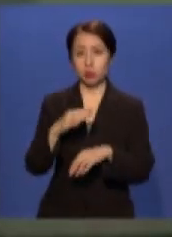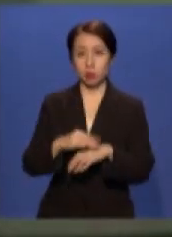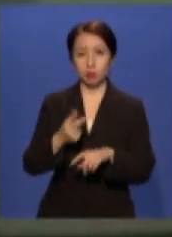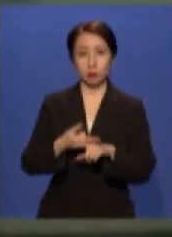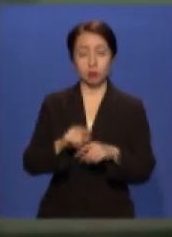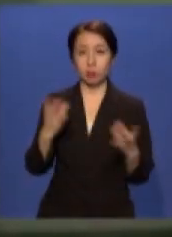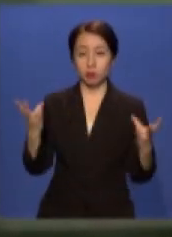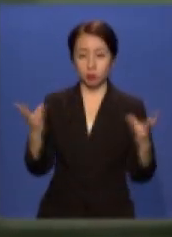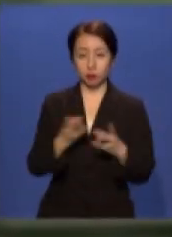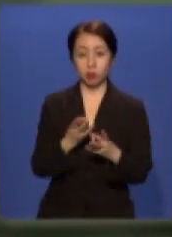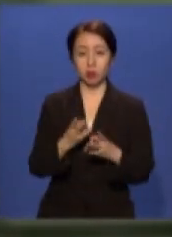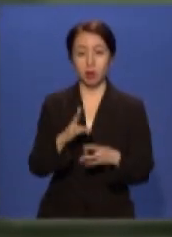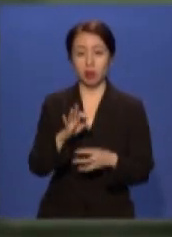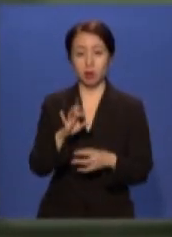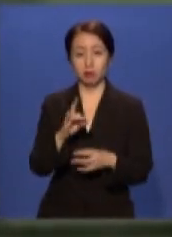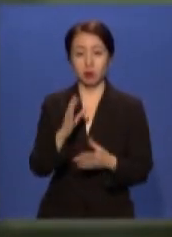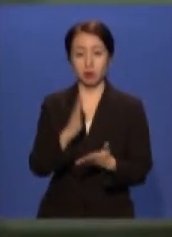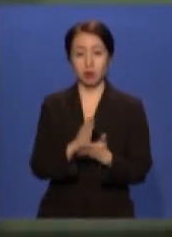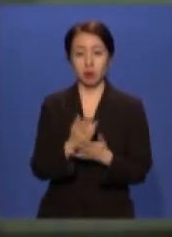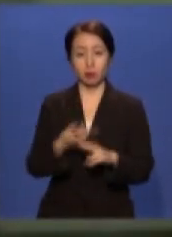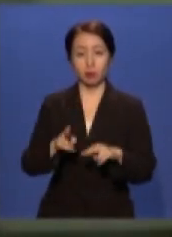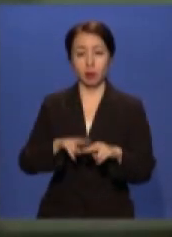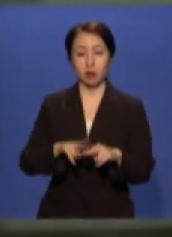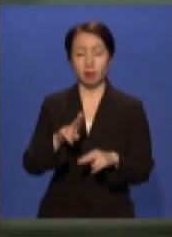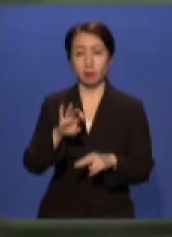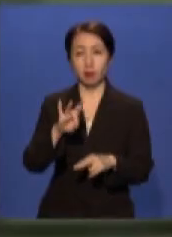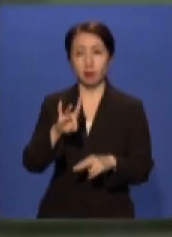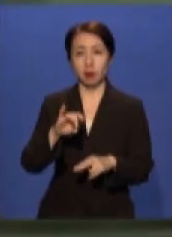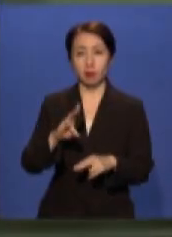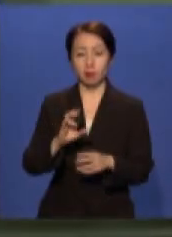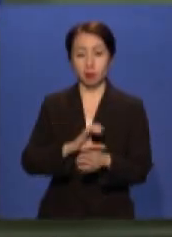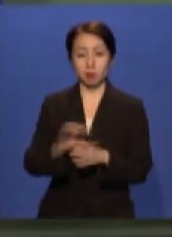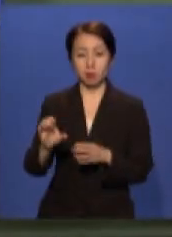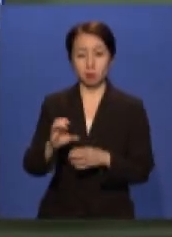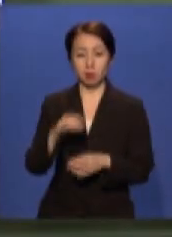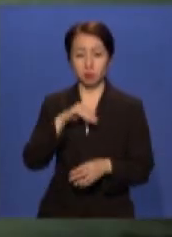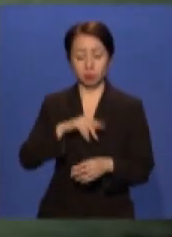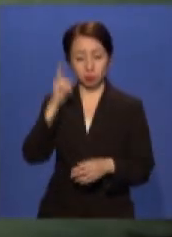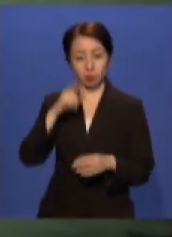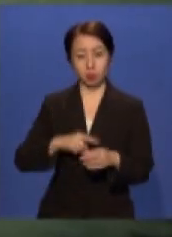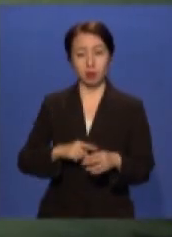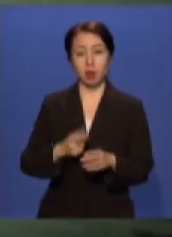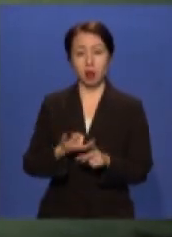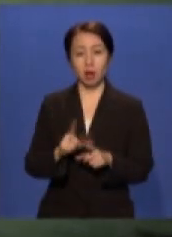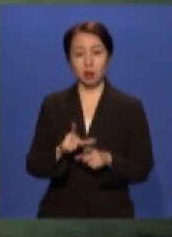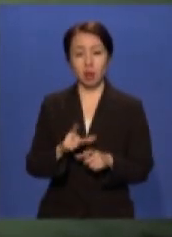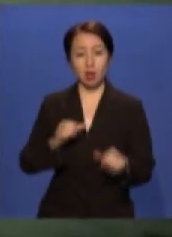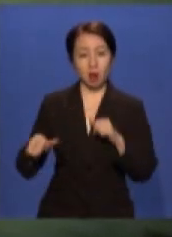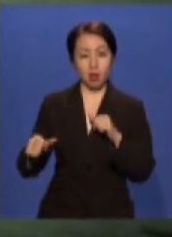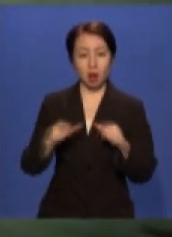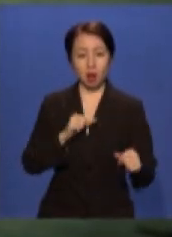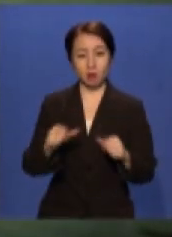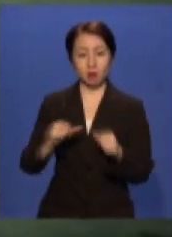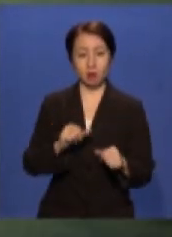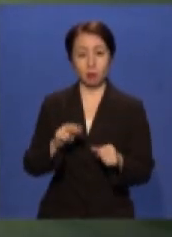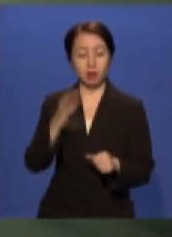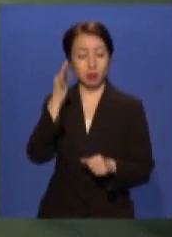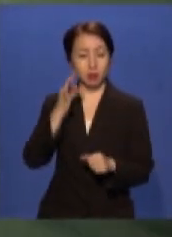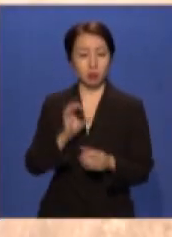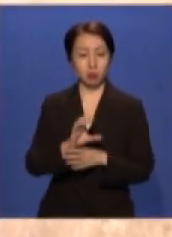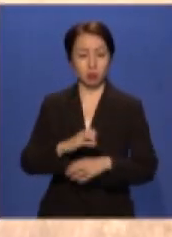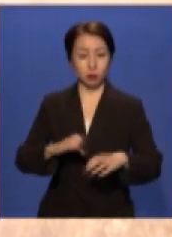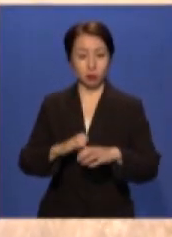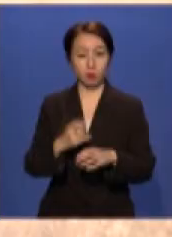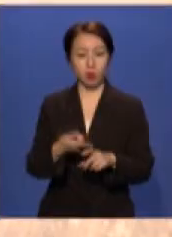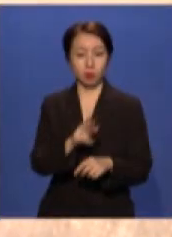шикізаттар керекке жаратылмай лақтырылып жатады. Сондықтан мен кәсіпорынды аралау барысында шынымен таңғалдым. Мұнда автоматтандырылған неміс жабдықтары қолданылады.